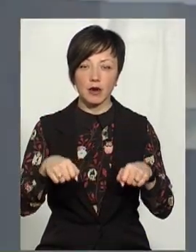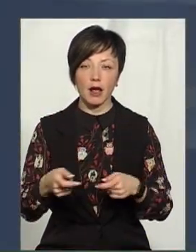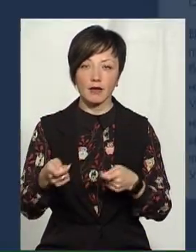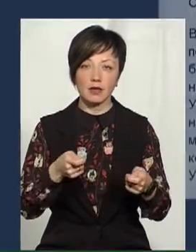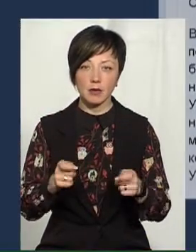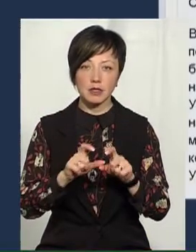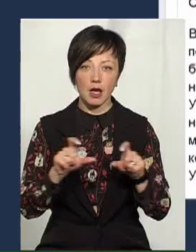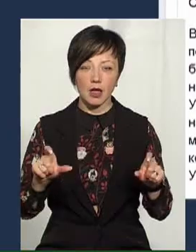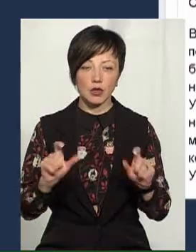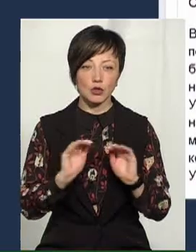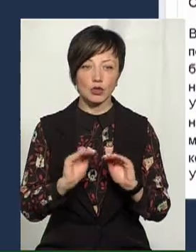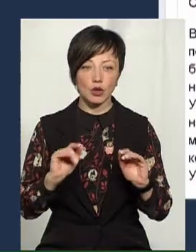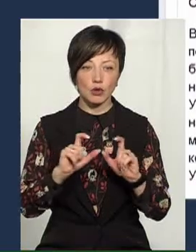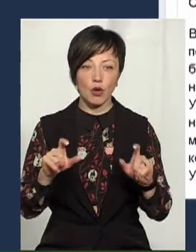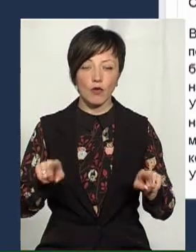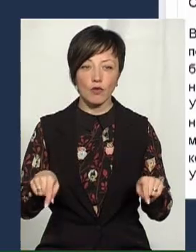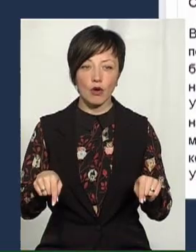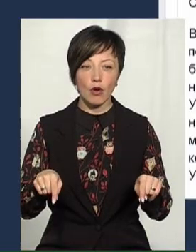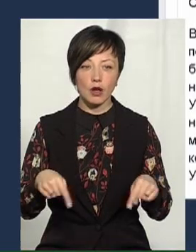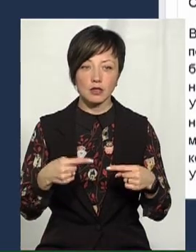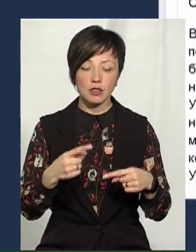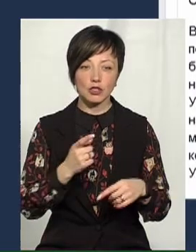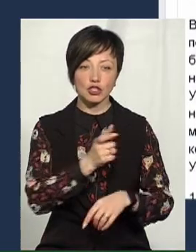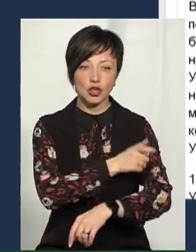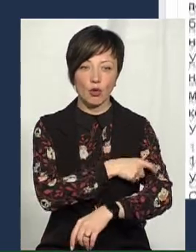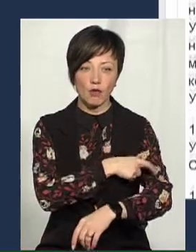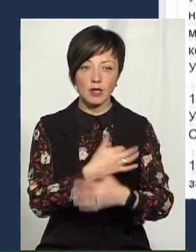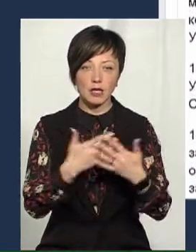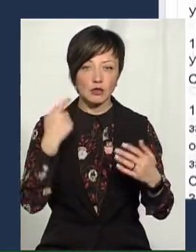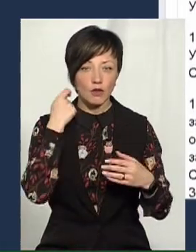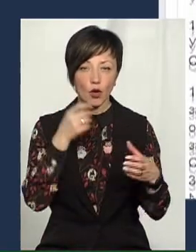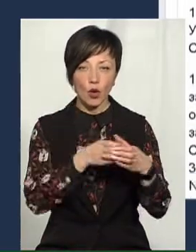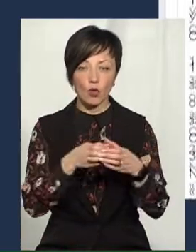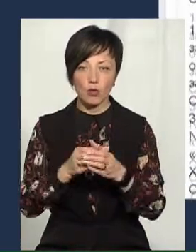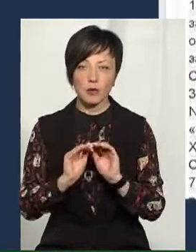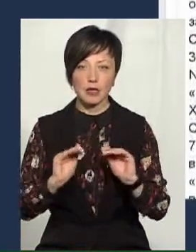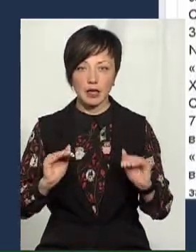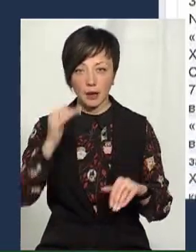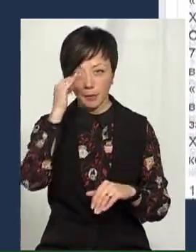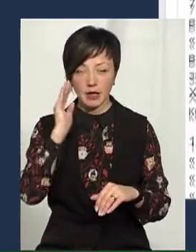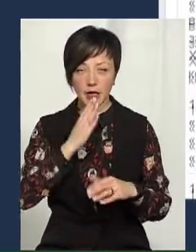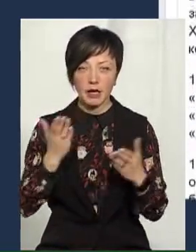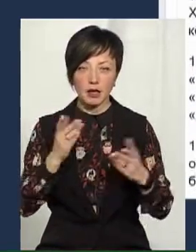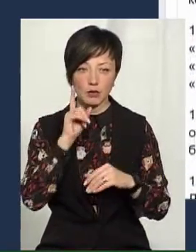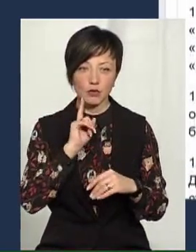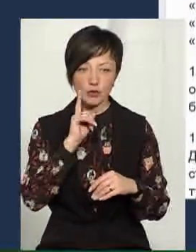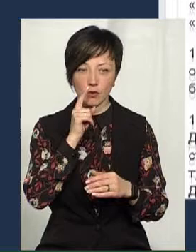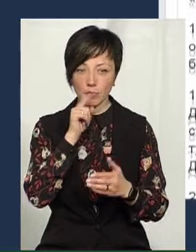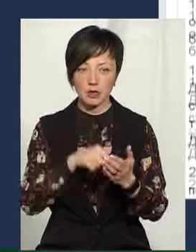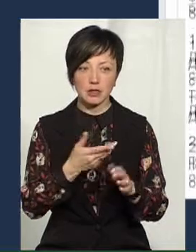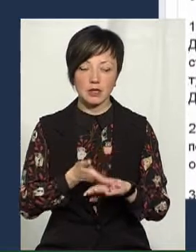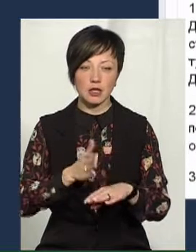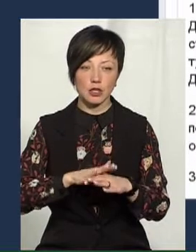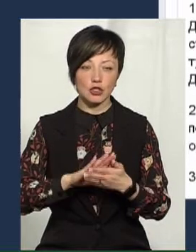освіти організувати формування чергових різновікових груп для дітей, батьки яких тимчасово